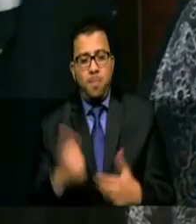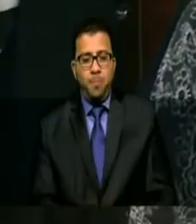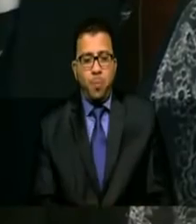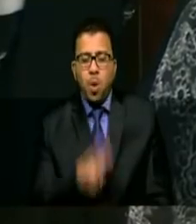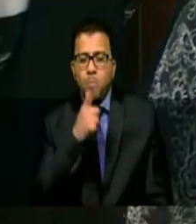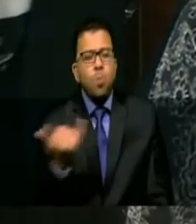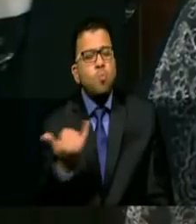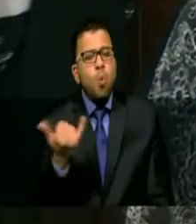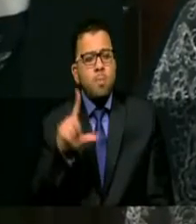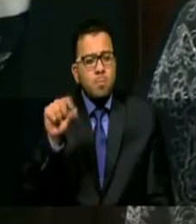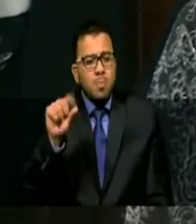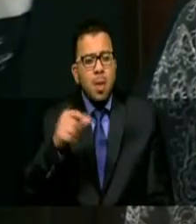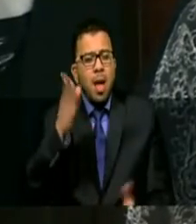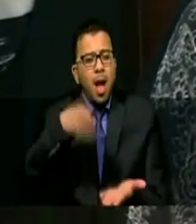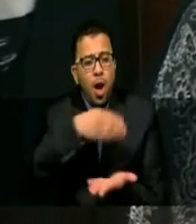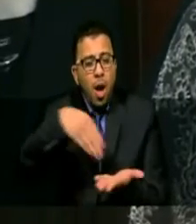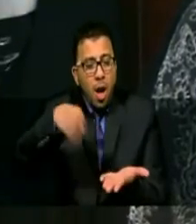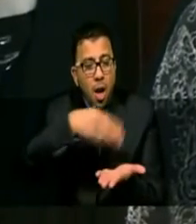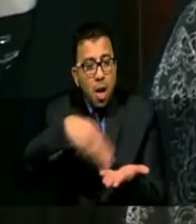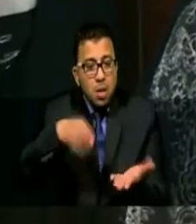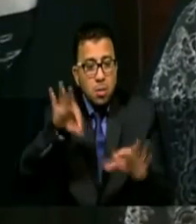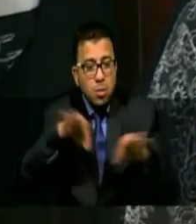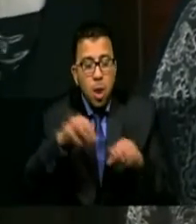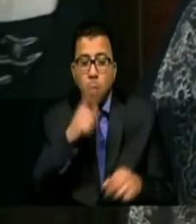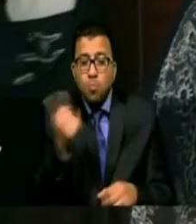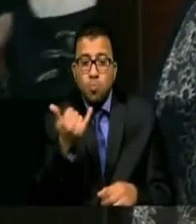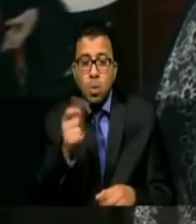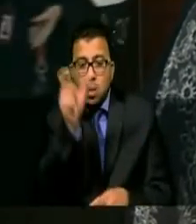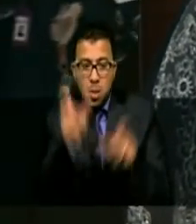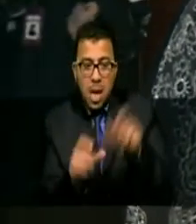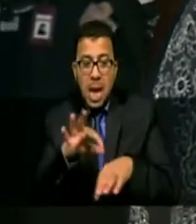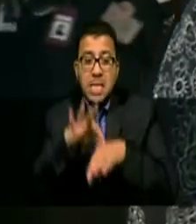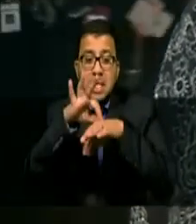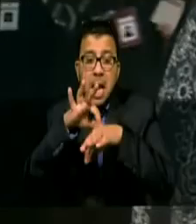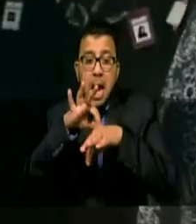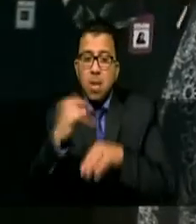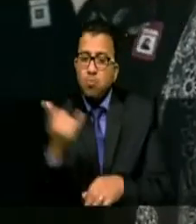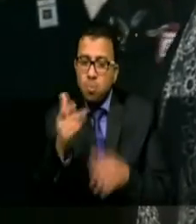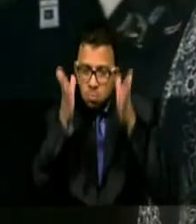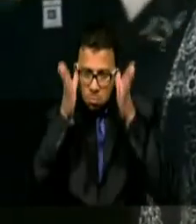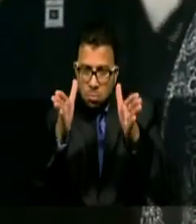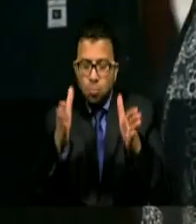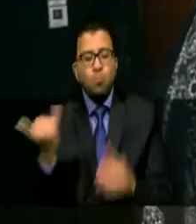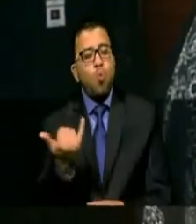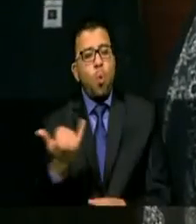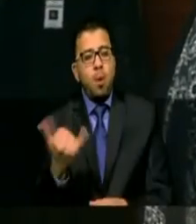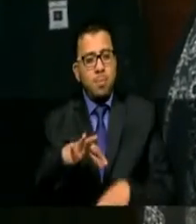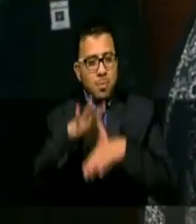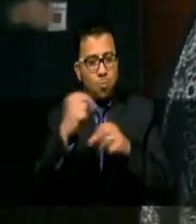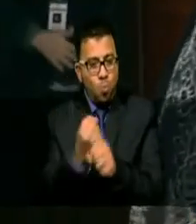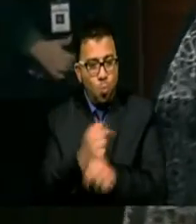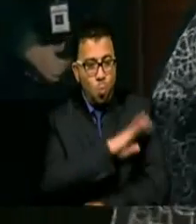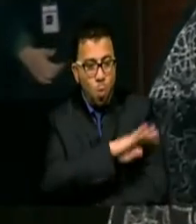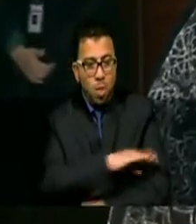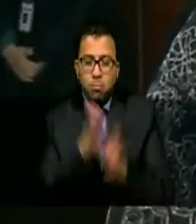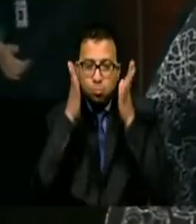أهم ما يميز الخطة الاستراتيجية هو اهتمامنا بالعنصر البشري اللي هو خلينا نقول الركيزة الأساسية للدائرة،